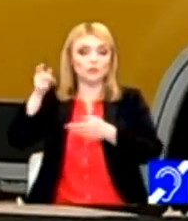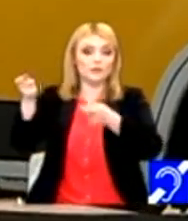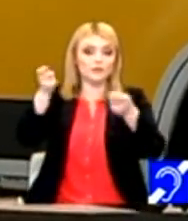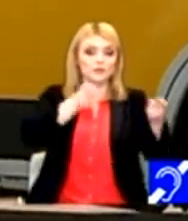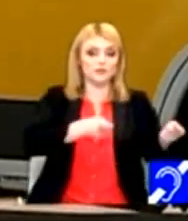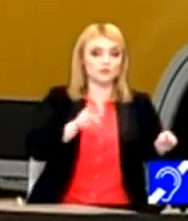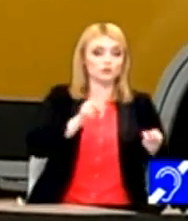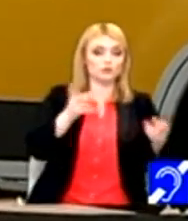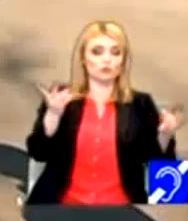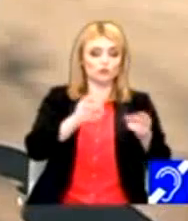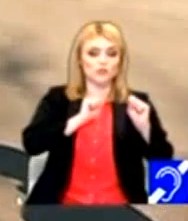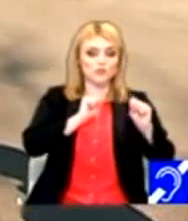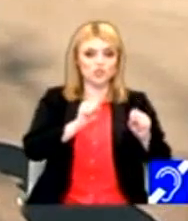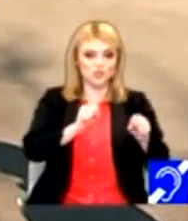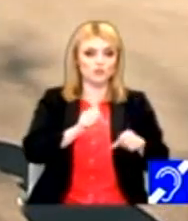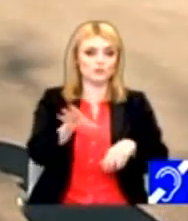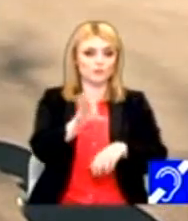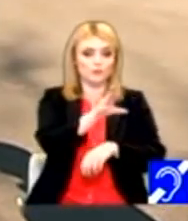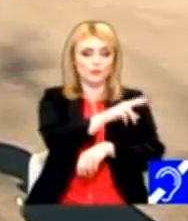credincioșilor de către voluntari.